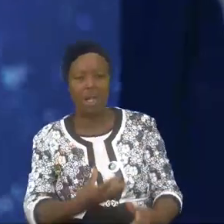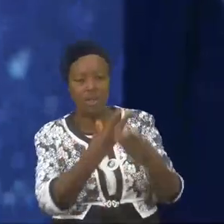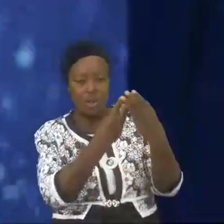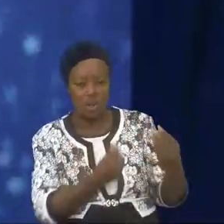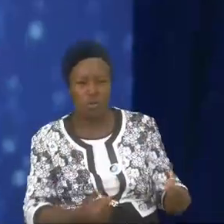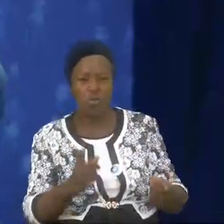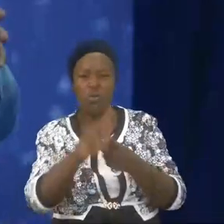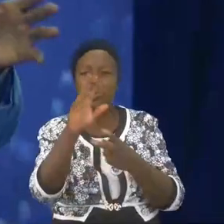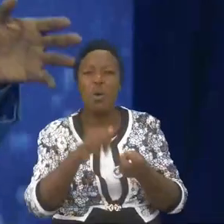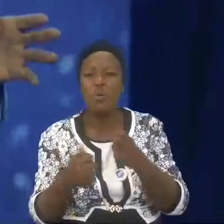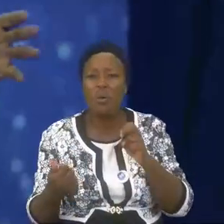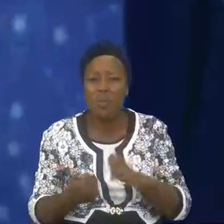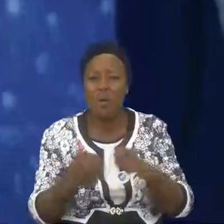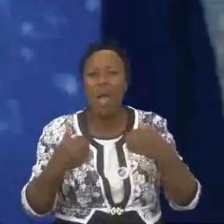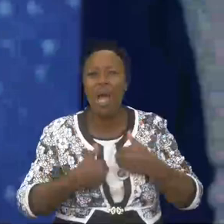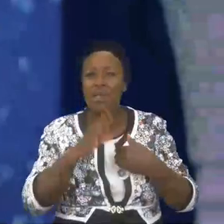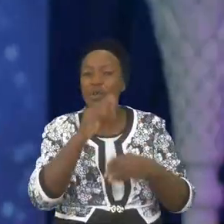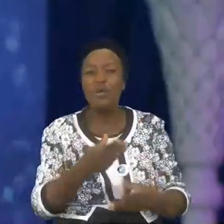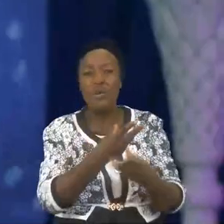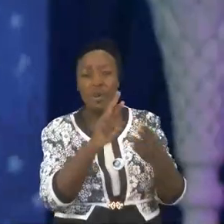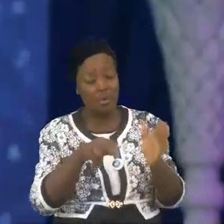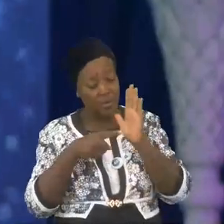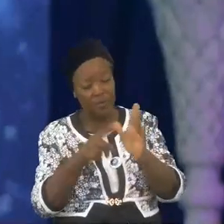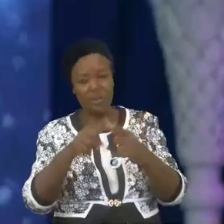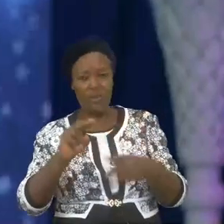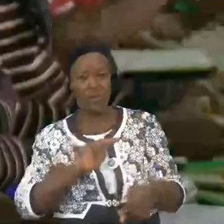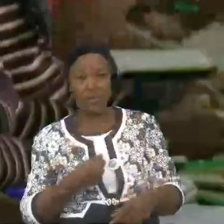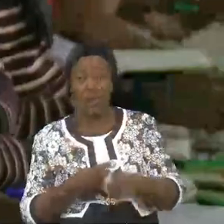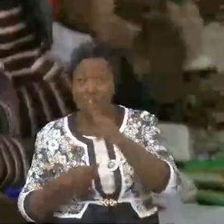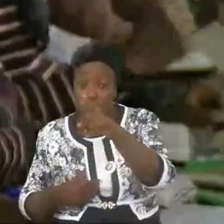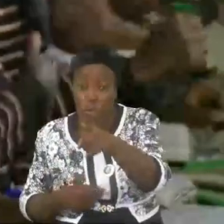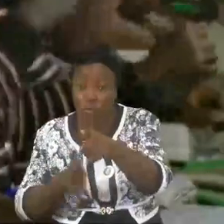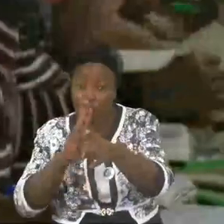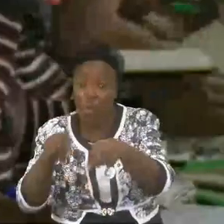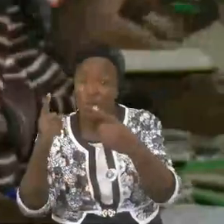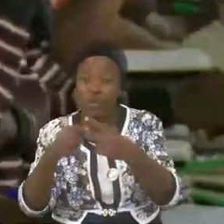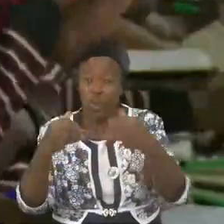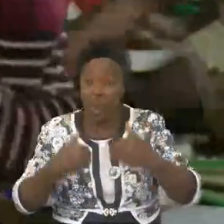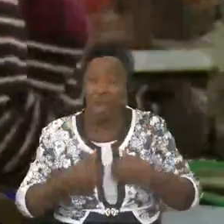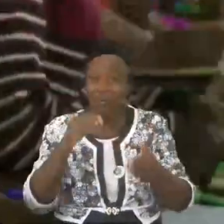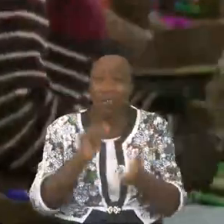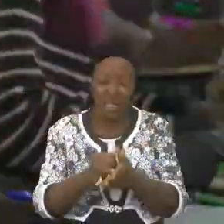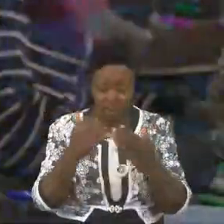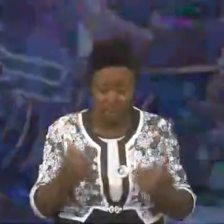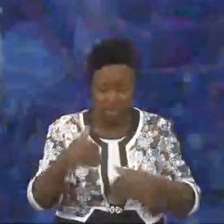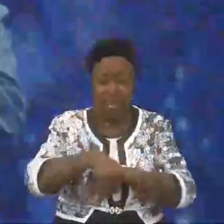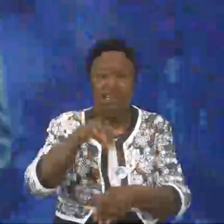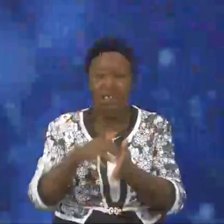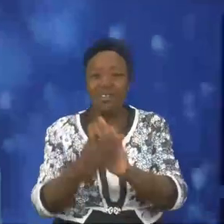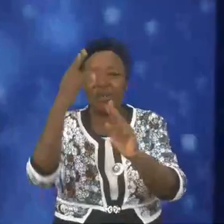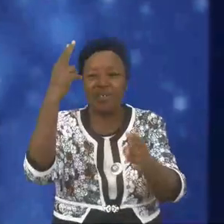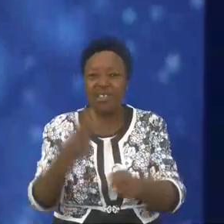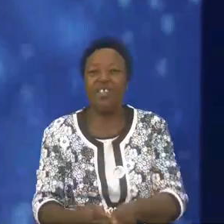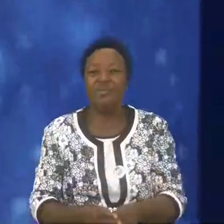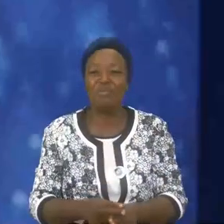solution à ton problème nous a été révélée. Et tu auras cela, tu auras ça ce soir au nom